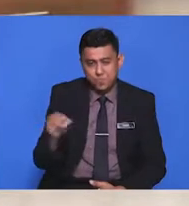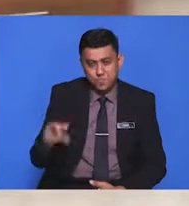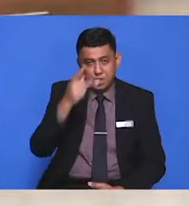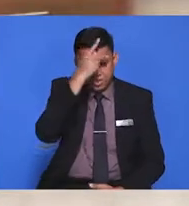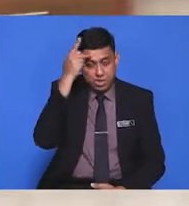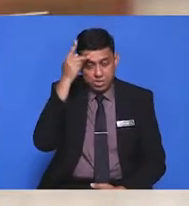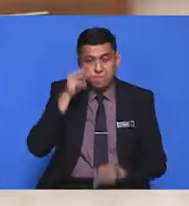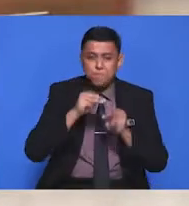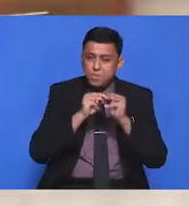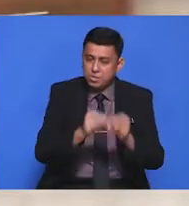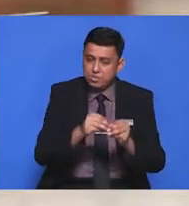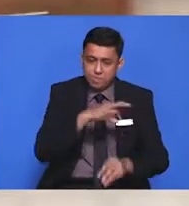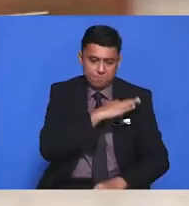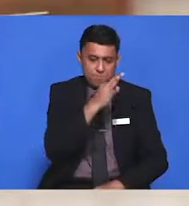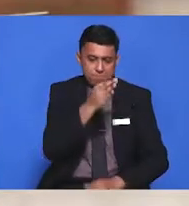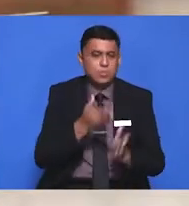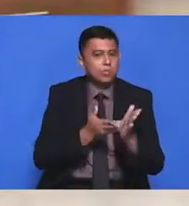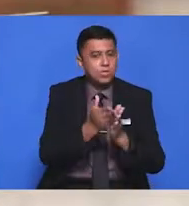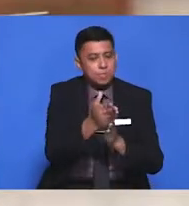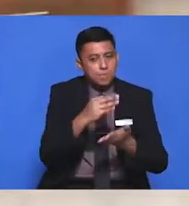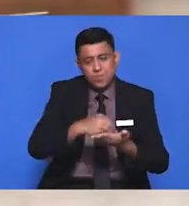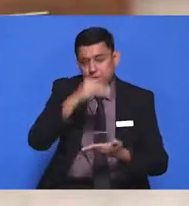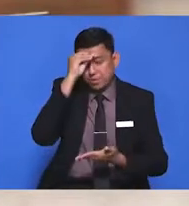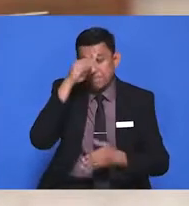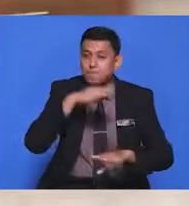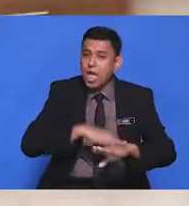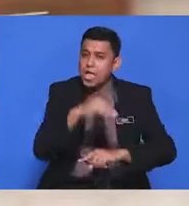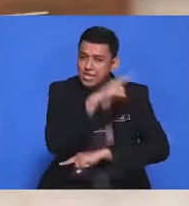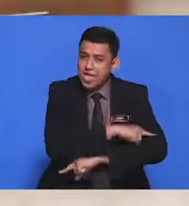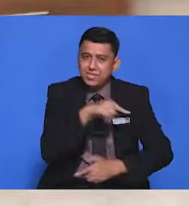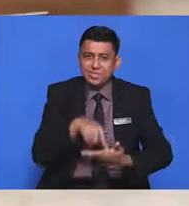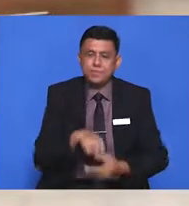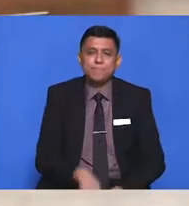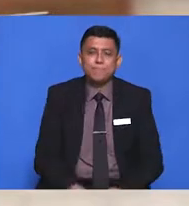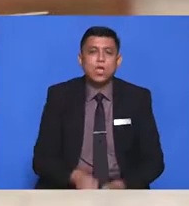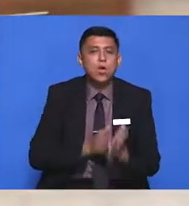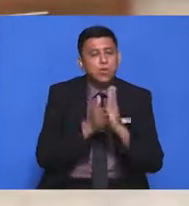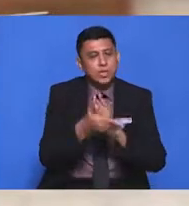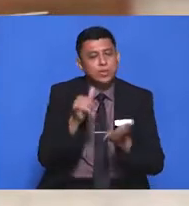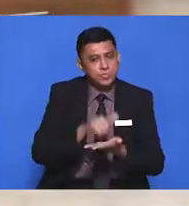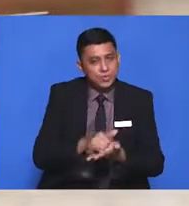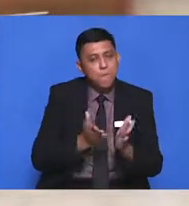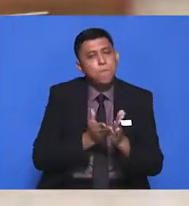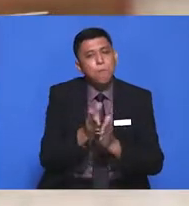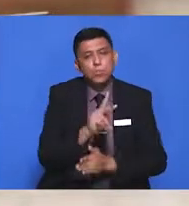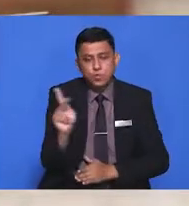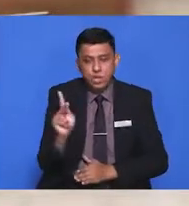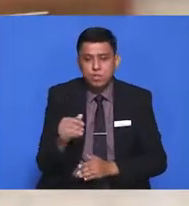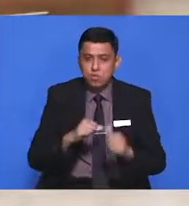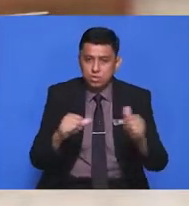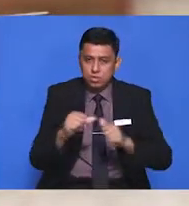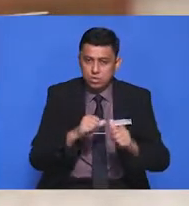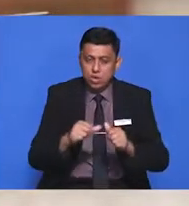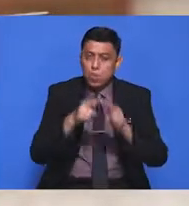masih bersemangat untuk meneruskan pembelajaran kita pada hari ini. Oleh itu, cikgu akan meneruskan aktiviti